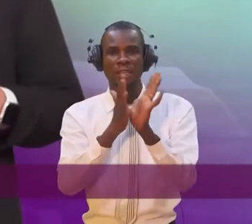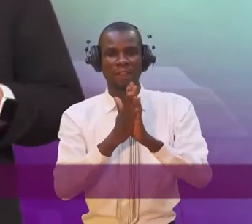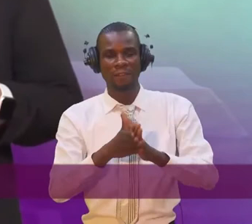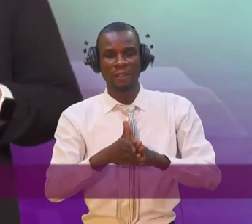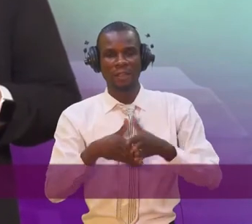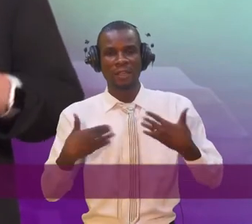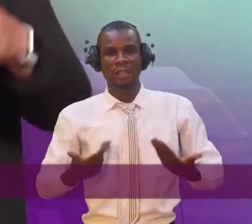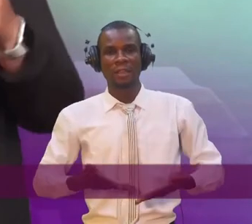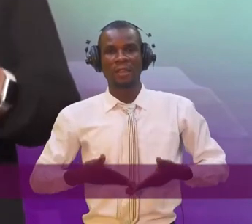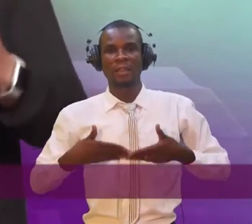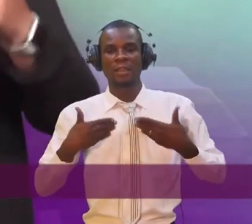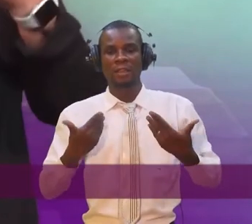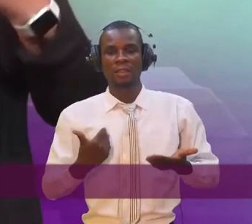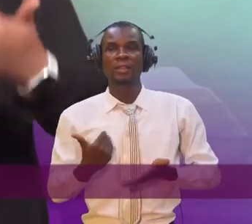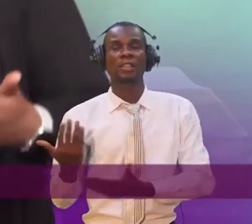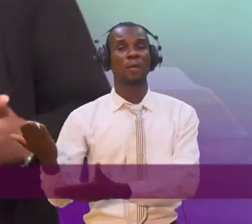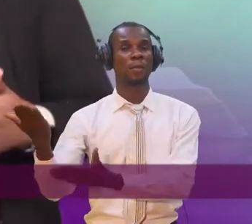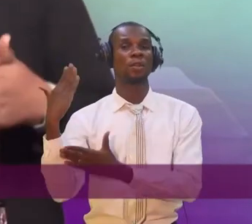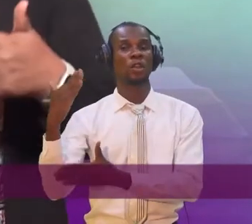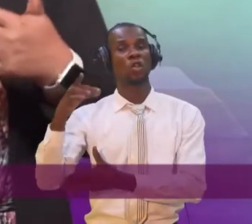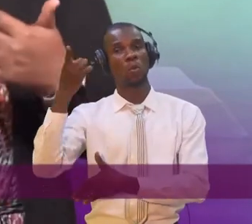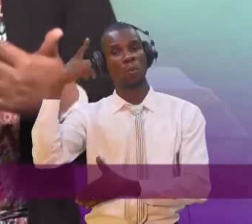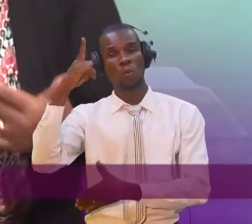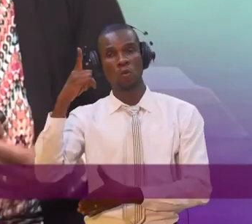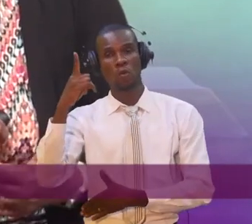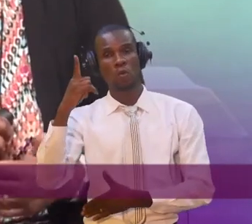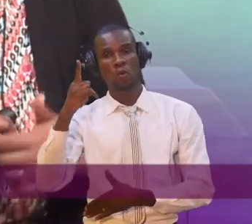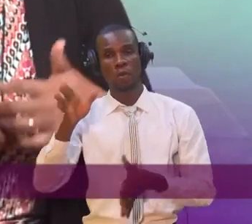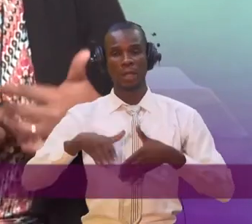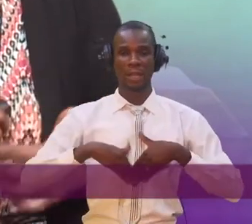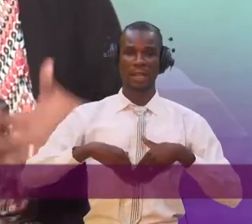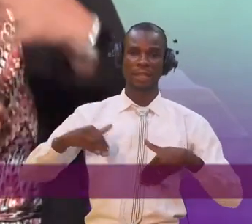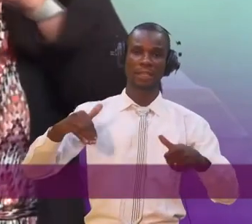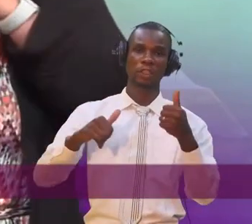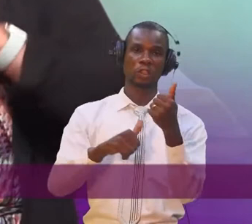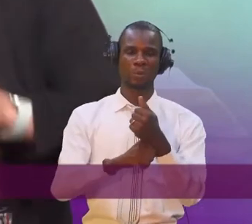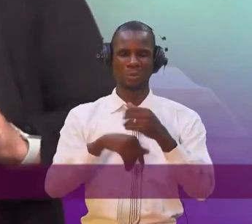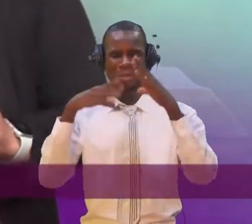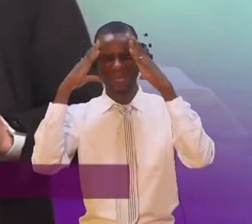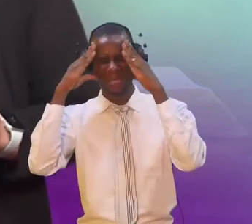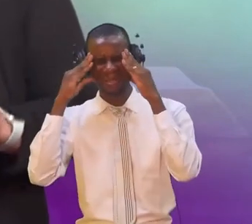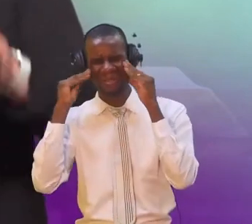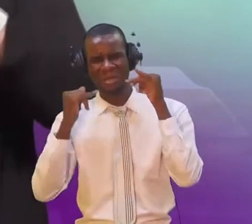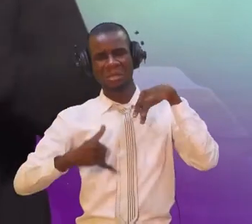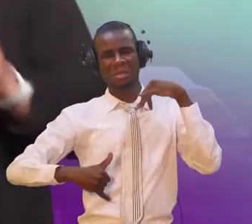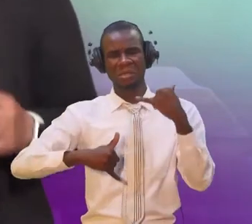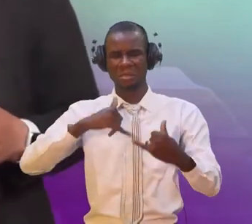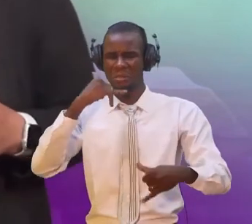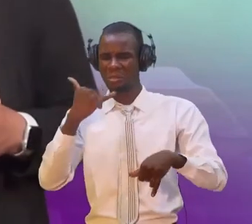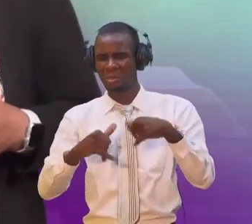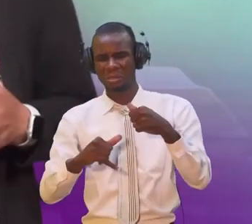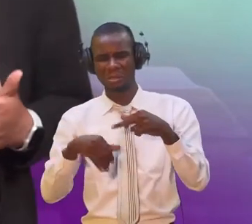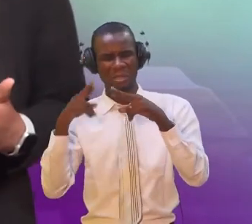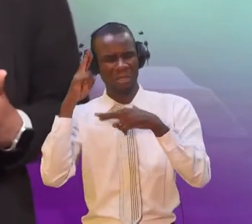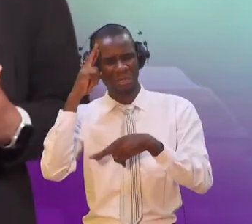Kunapatikana pia dawa zinazosaidia watu wanaovunjika moyo wasikie vizuri, dawa za kutuliza akili. Hasa